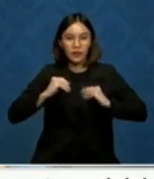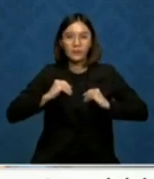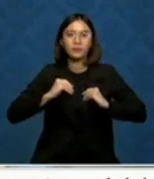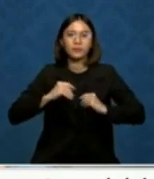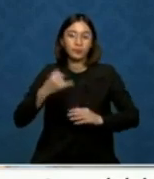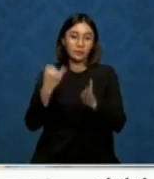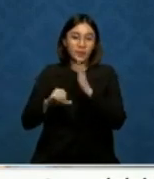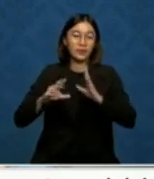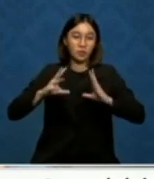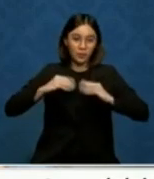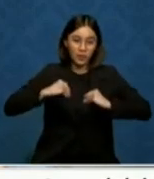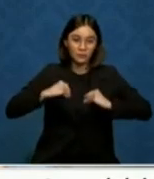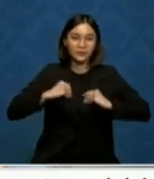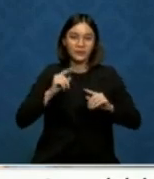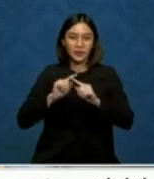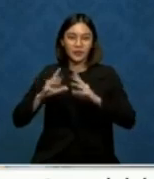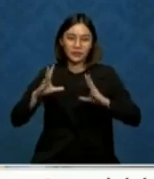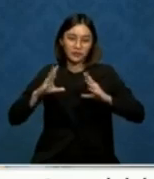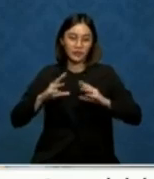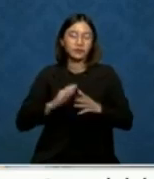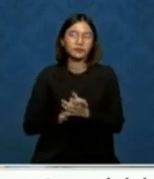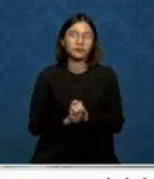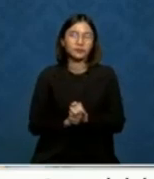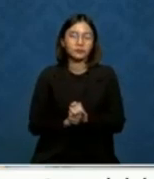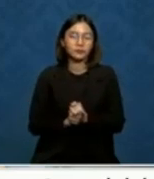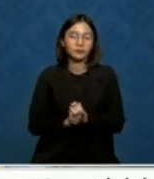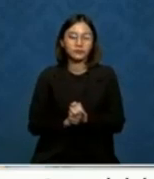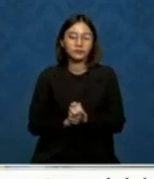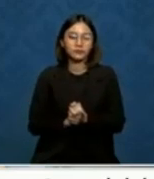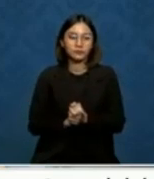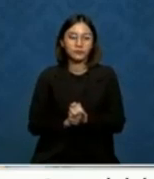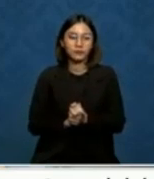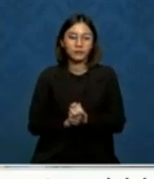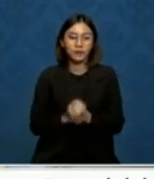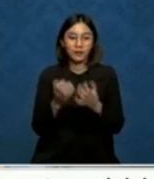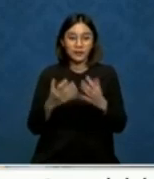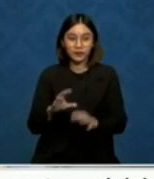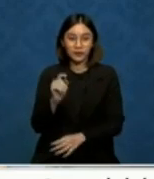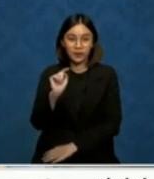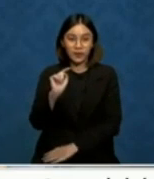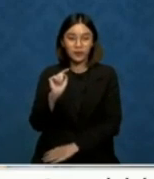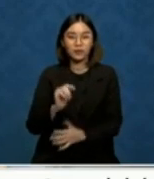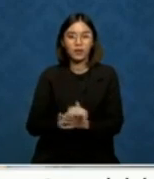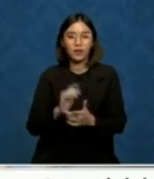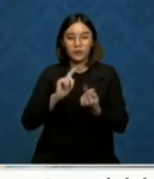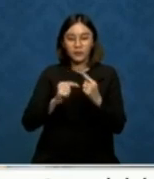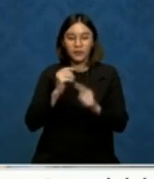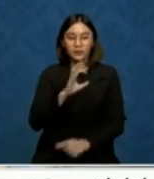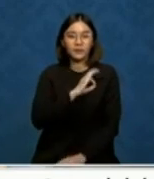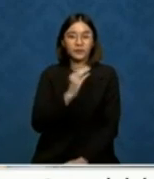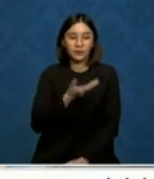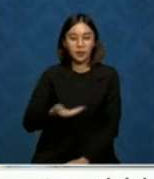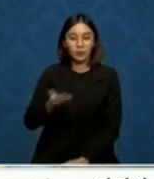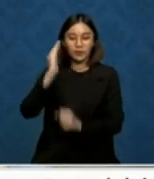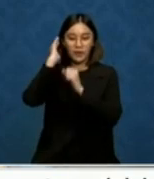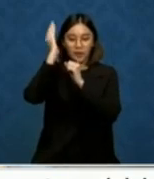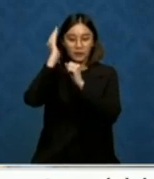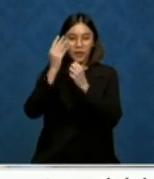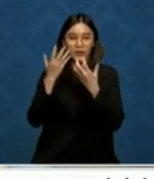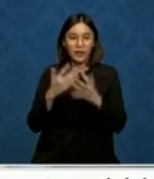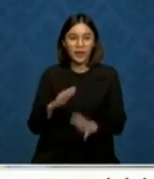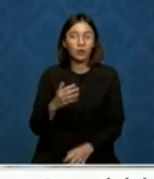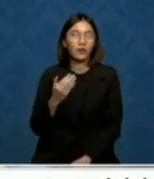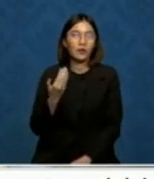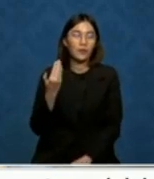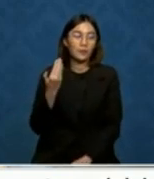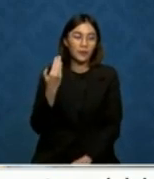ของความรับผิดชอบต่อบุคคลอื่นท่านประธานครับนอกจากนี้นะครับนอกจากที่เพื่อนสมาชิกได้อภิปรายแล้วท่านณัฐวุฒิก็